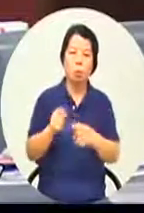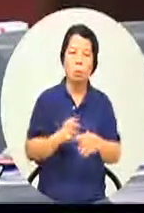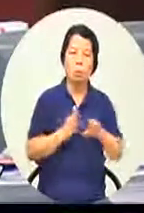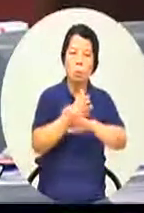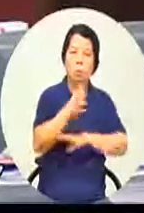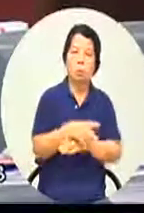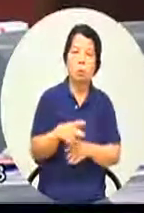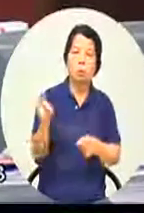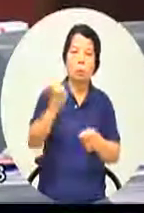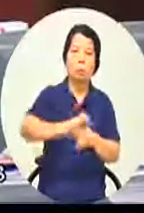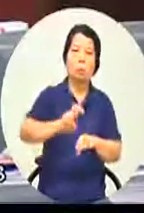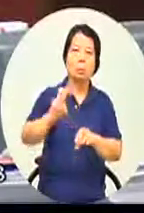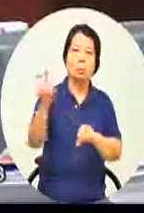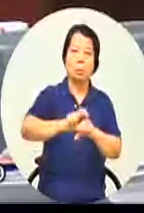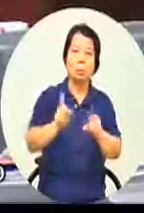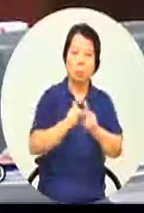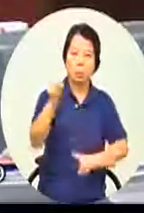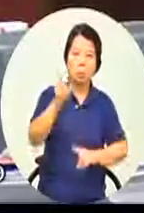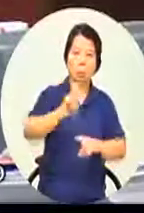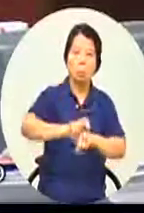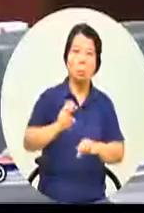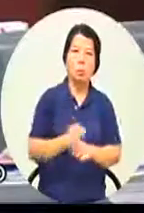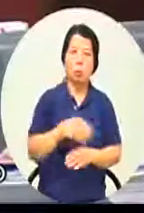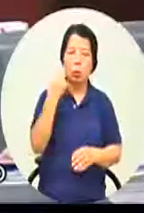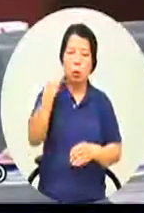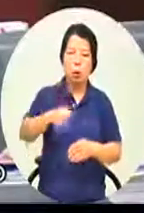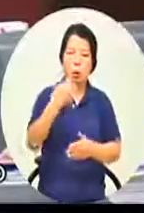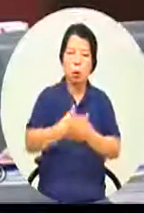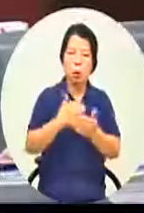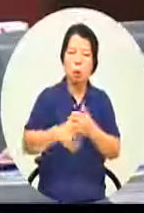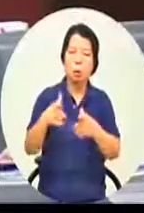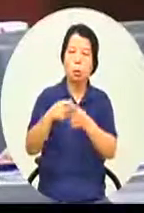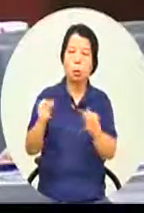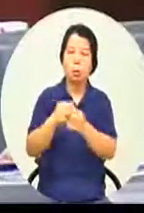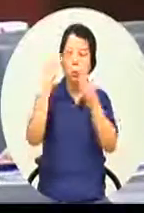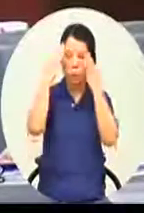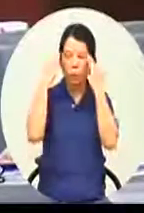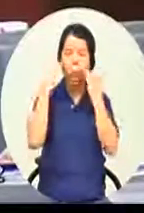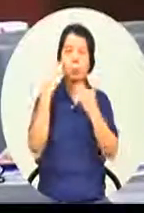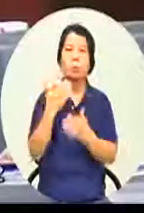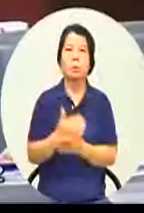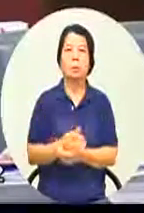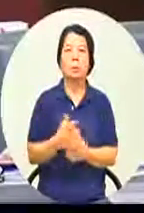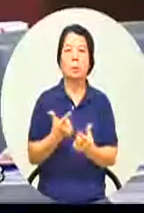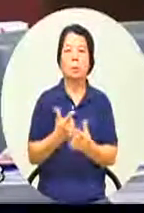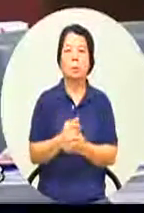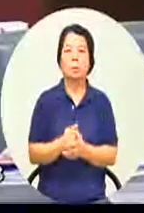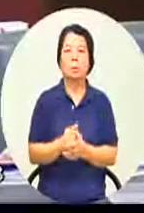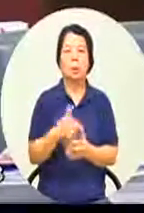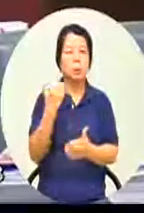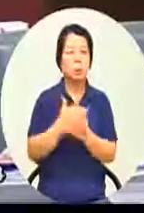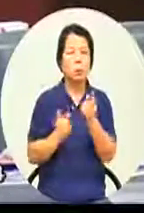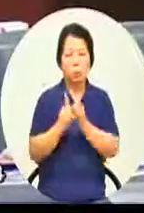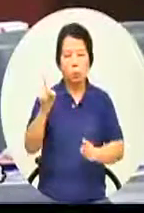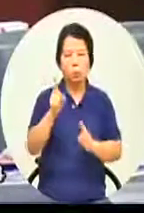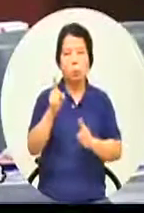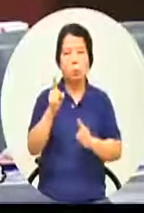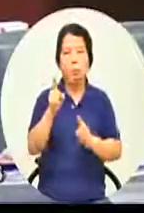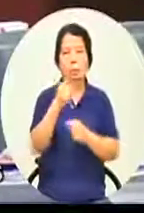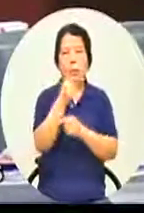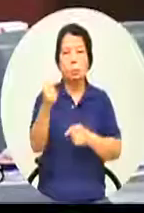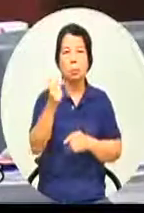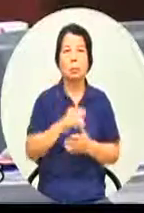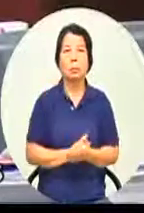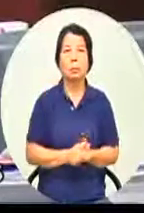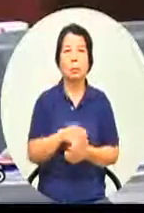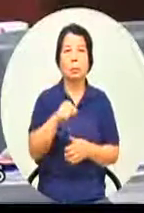20倍呢，20倍。那我们如果再扣除日本跟韩国，哇，那更可观了。所以我觉得